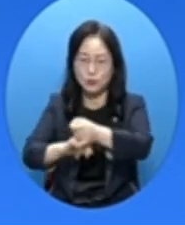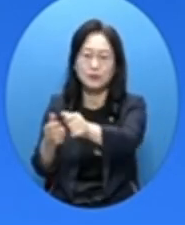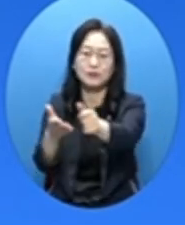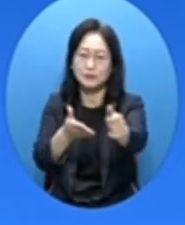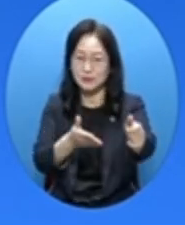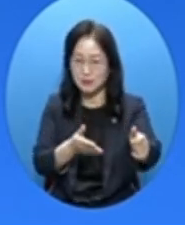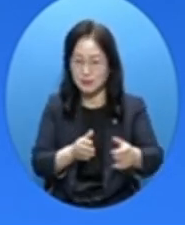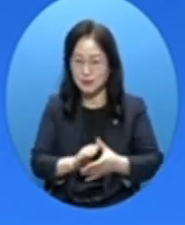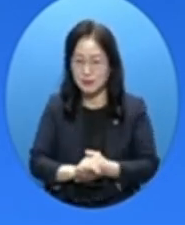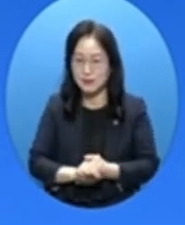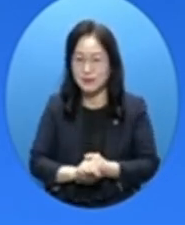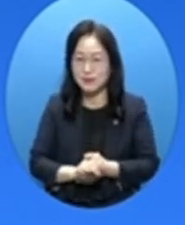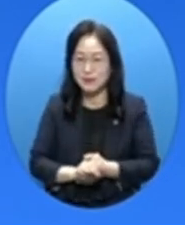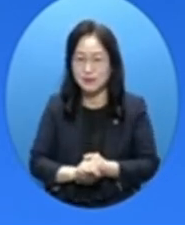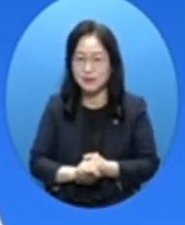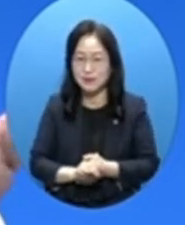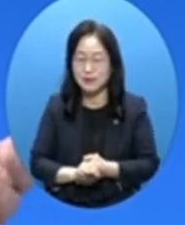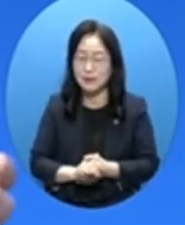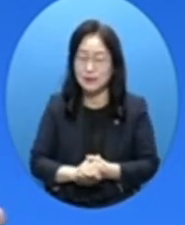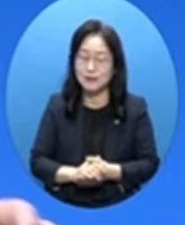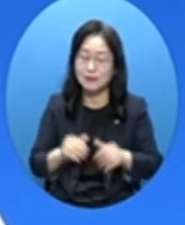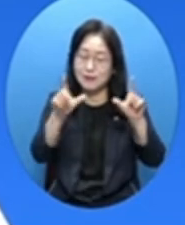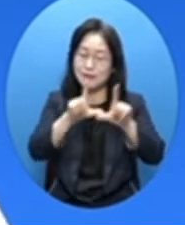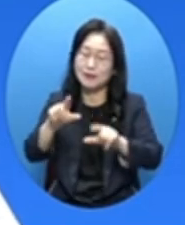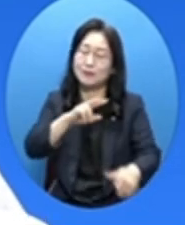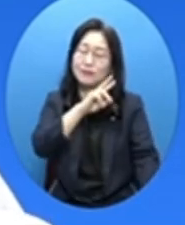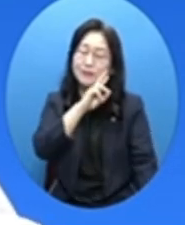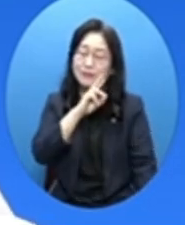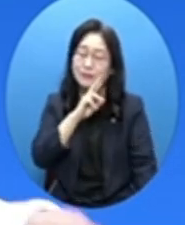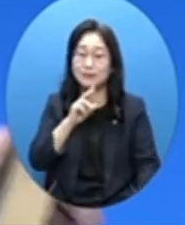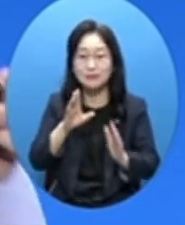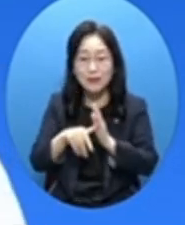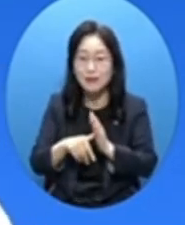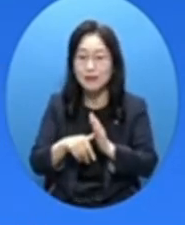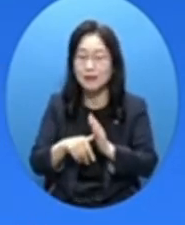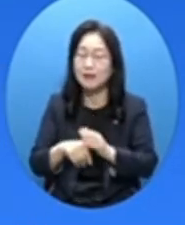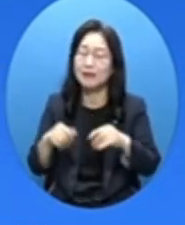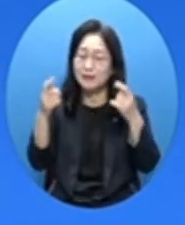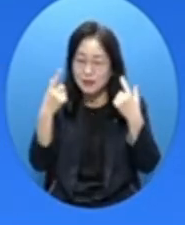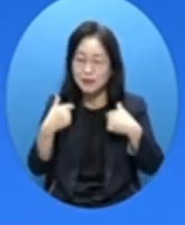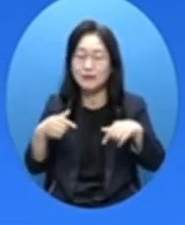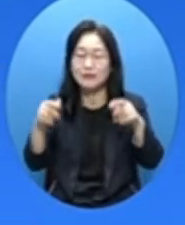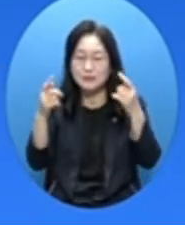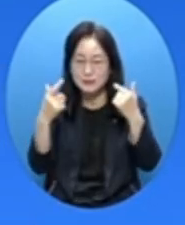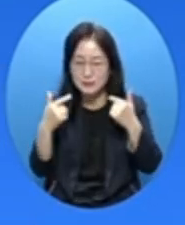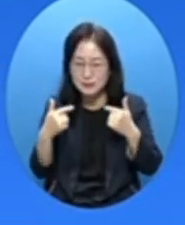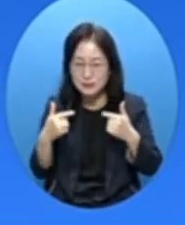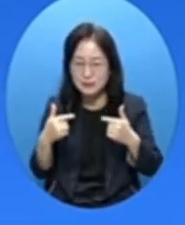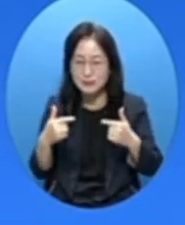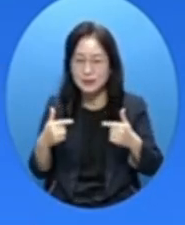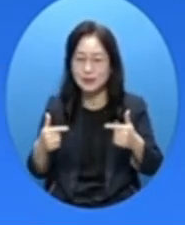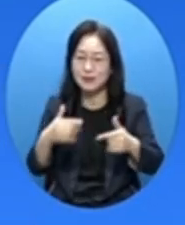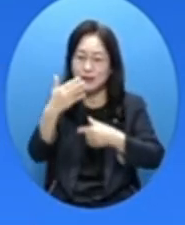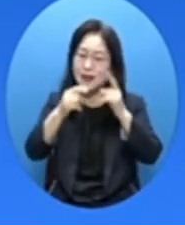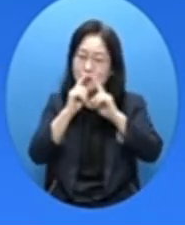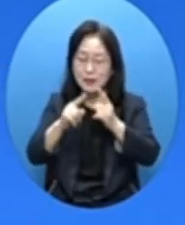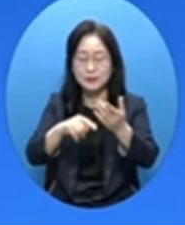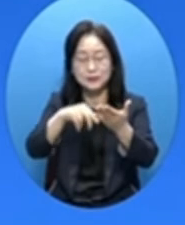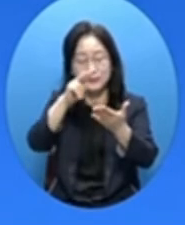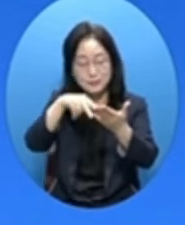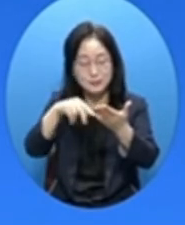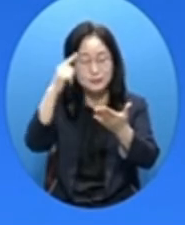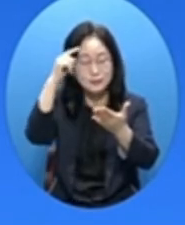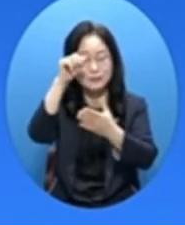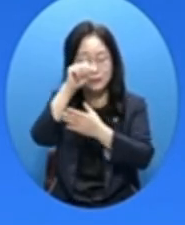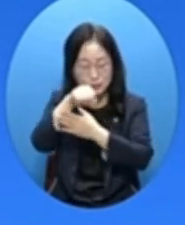바랍니다 삶이 평안할 때는 늘 말씀 묵상해서